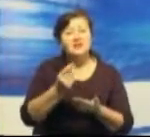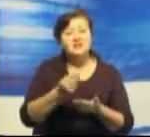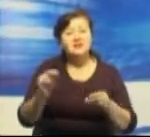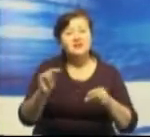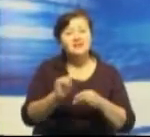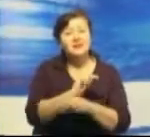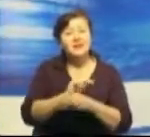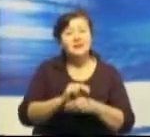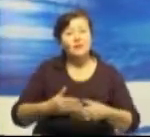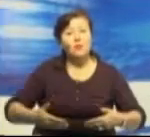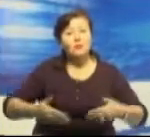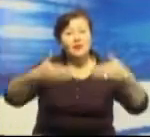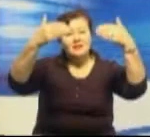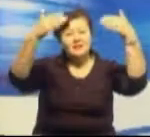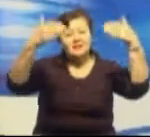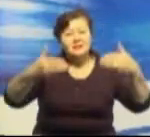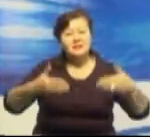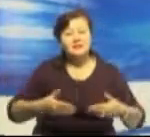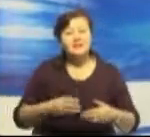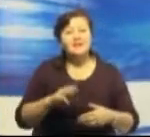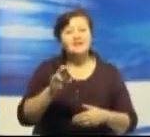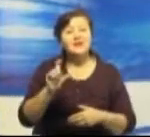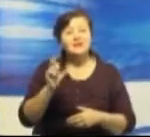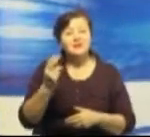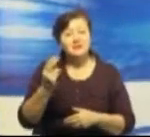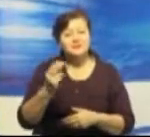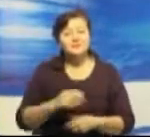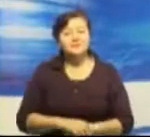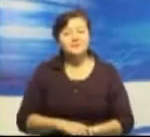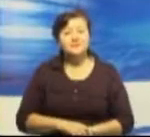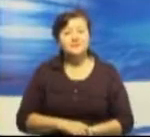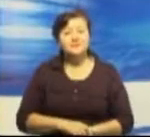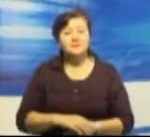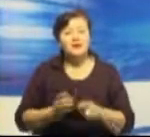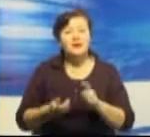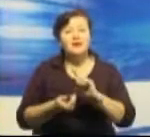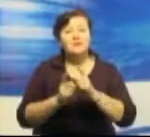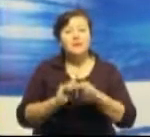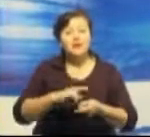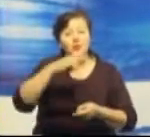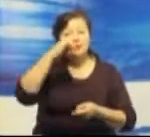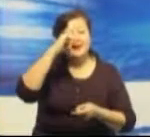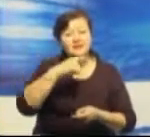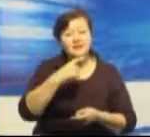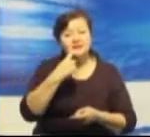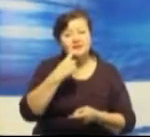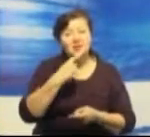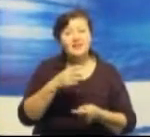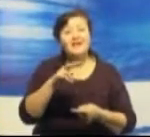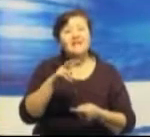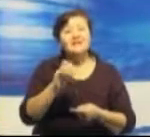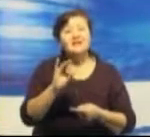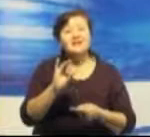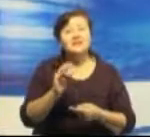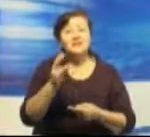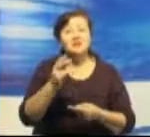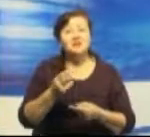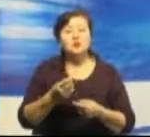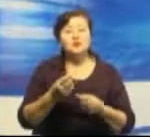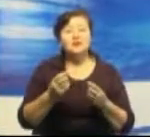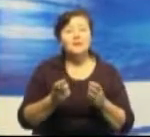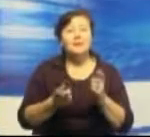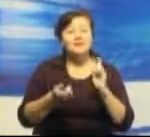Дарын Сагитов, Серик Нуртазинов, телеканал «Семей». Переход казахского языка на латинскую графику обсудили преподаватели